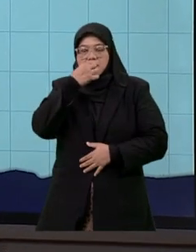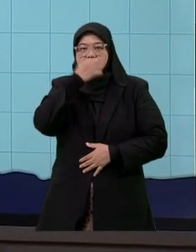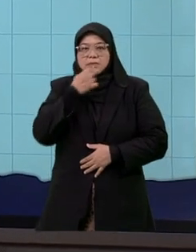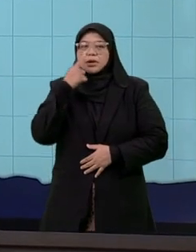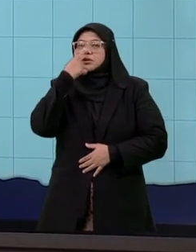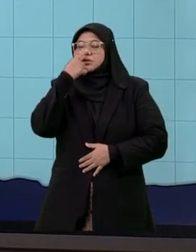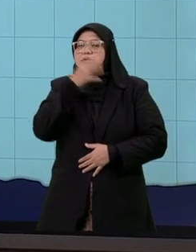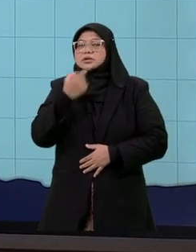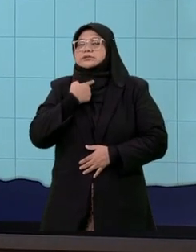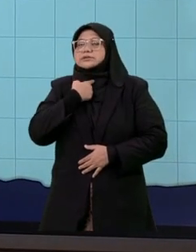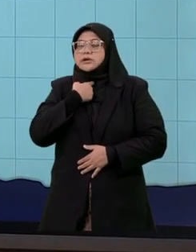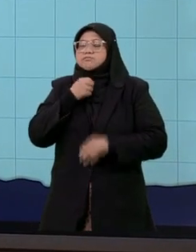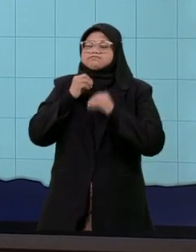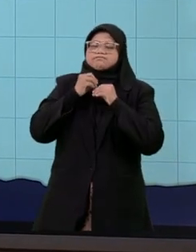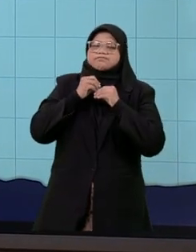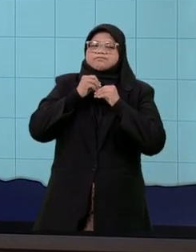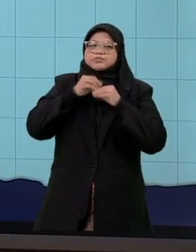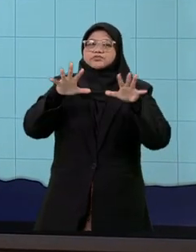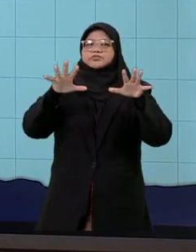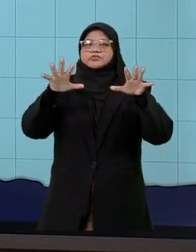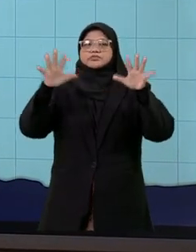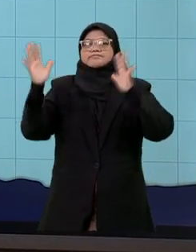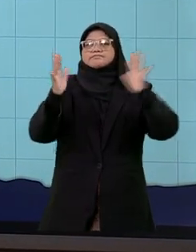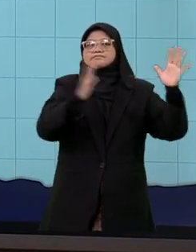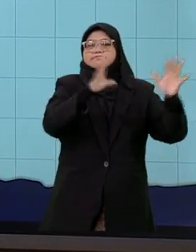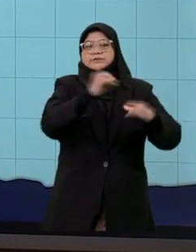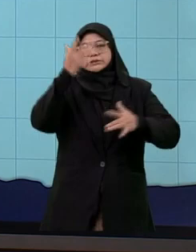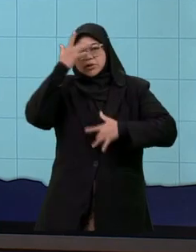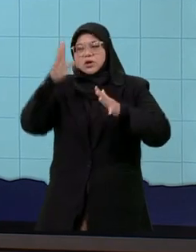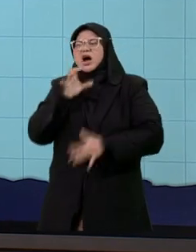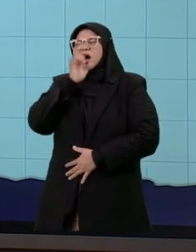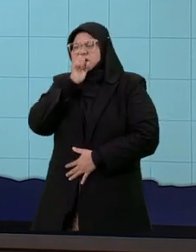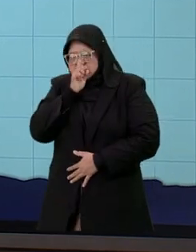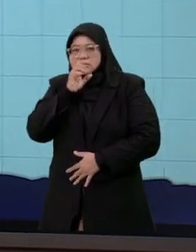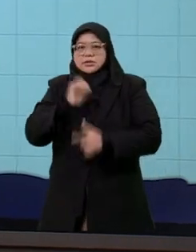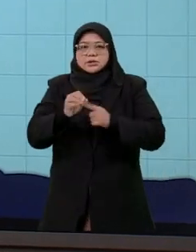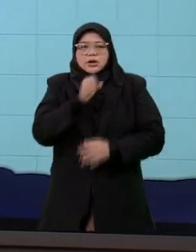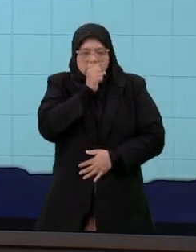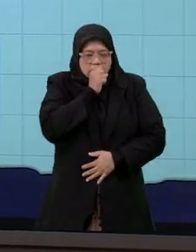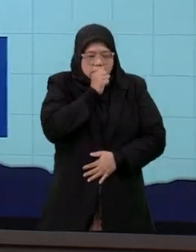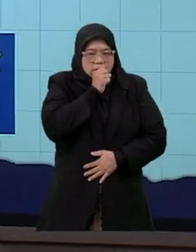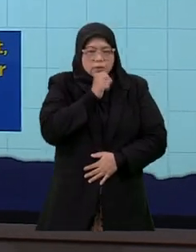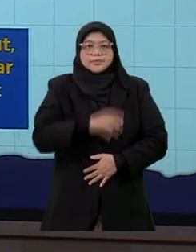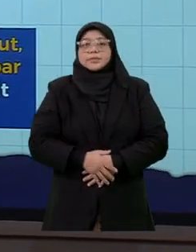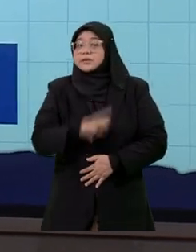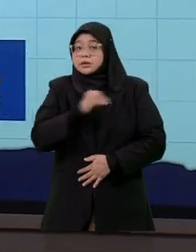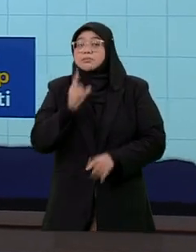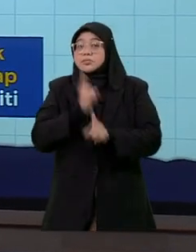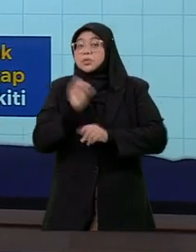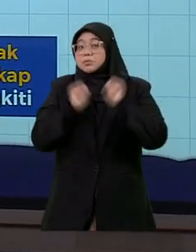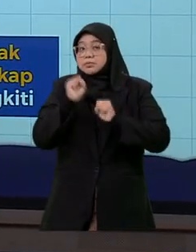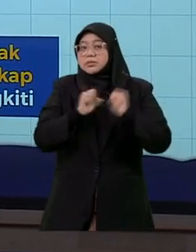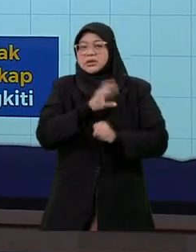hidung, tekak dan tersebar melalui udara ketika pesakit bersin ataupun batuk. Di mana bayi dan